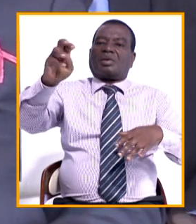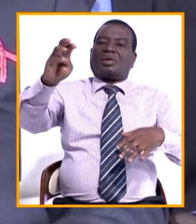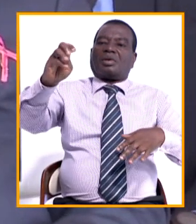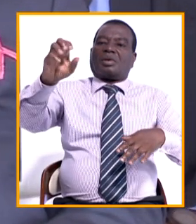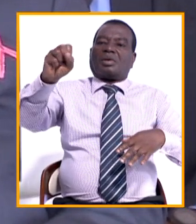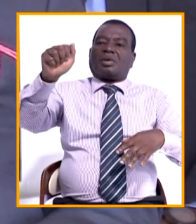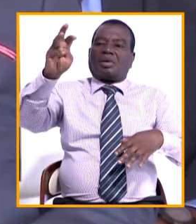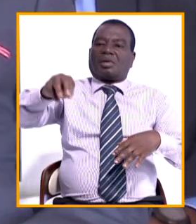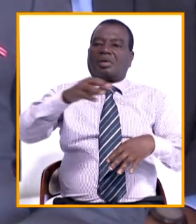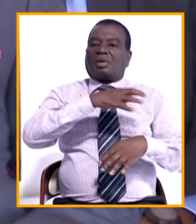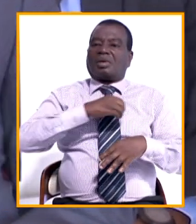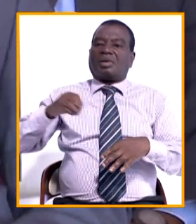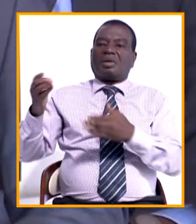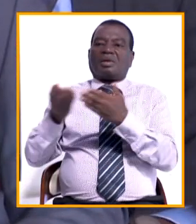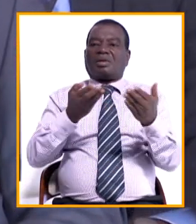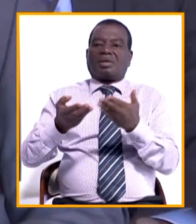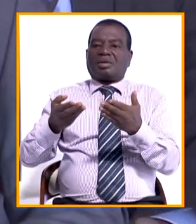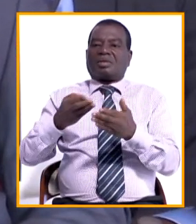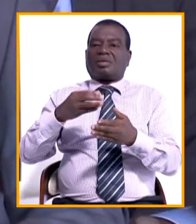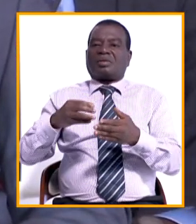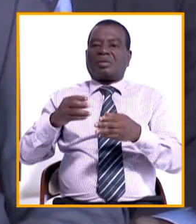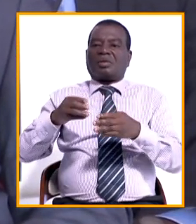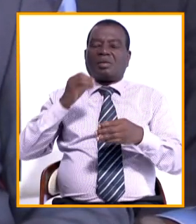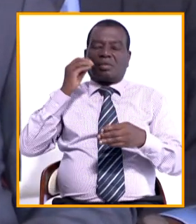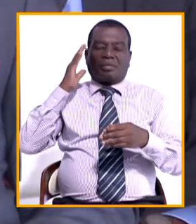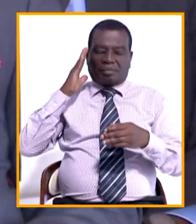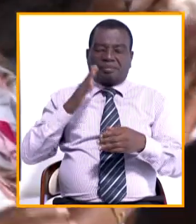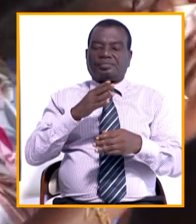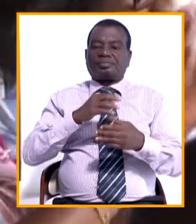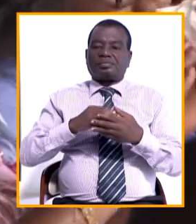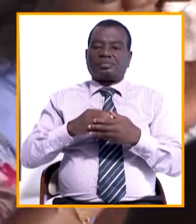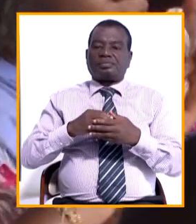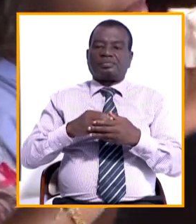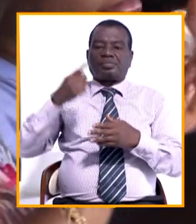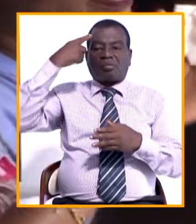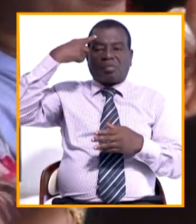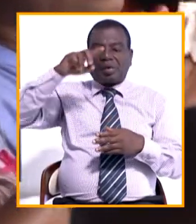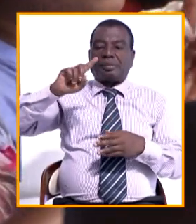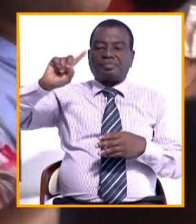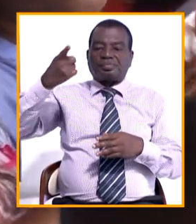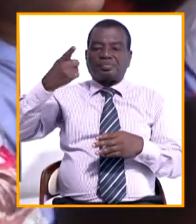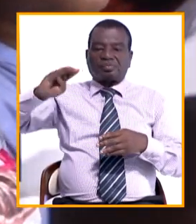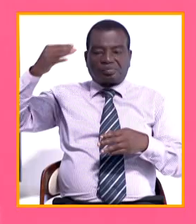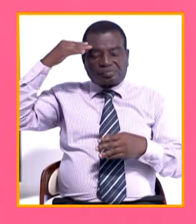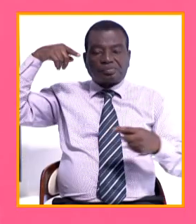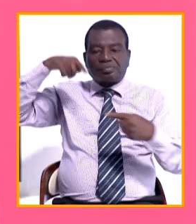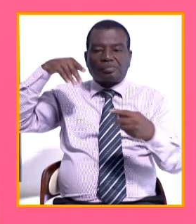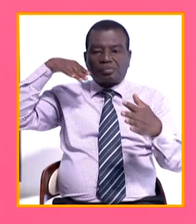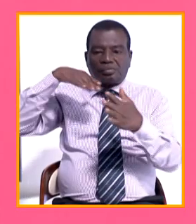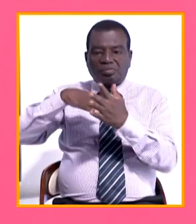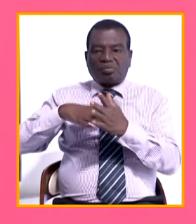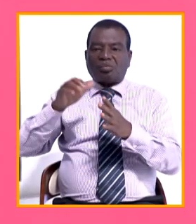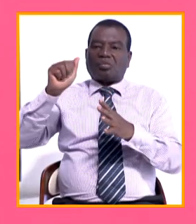la construction du service d'hospitalisation du CNRAO qui nous abrite ce soir. Pour le Premier ministre, la lutte contre le cancer fait partie